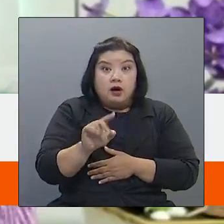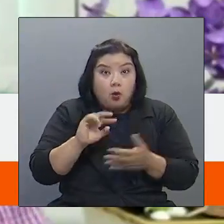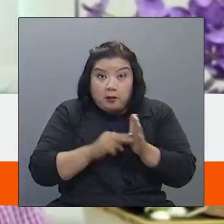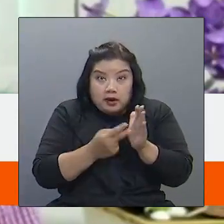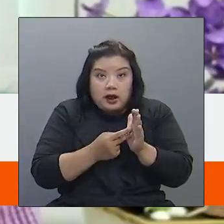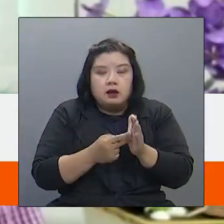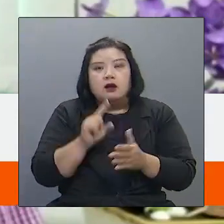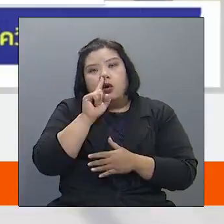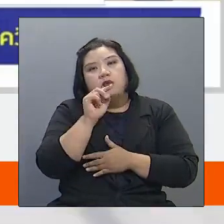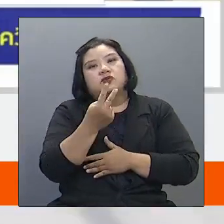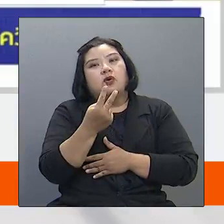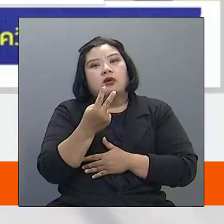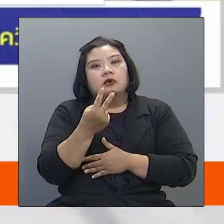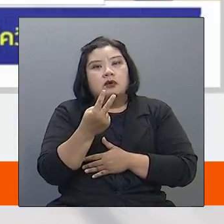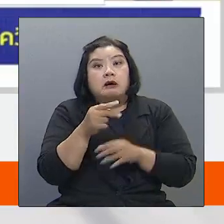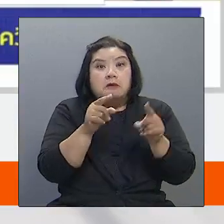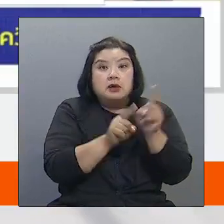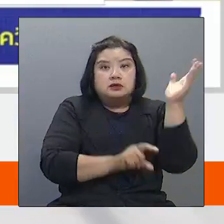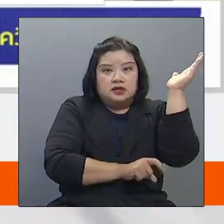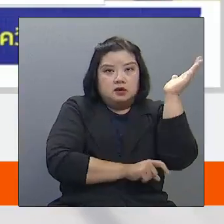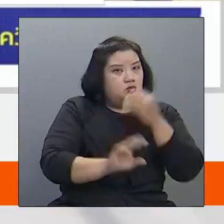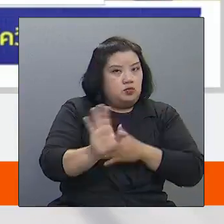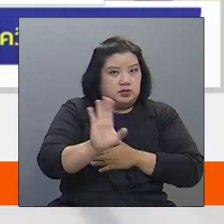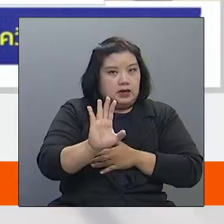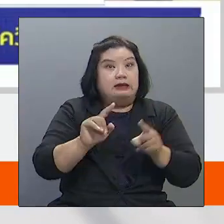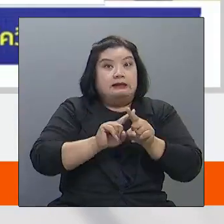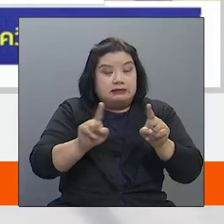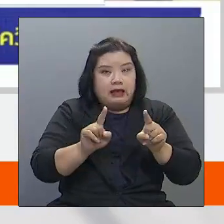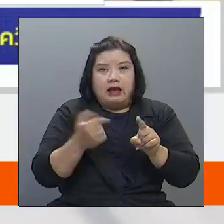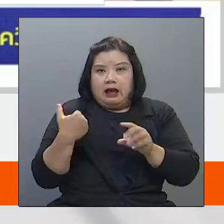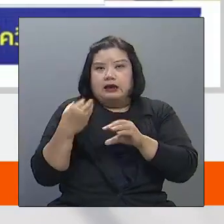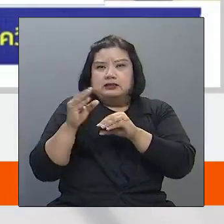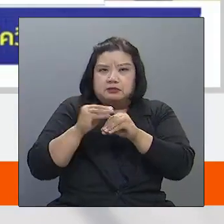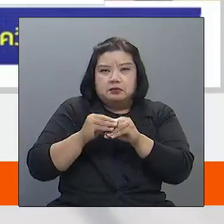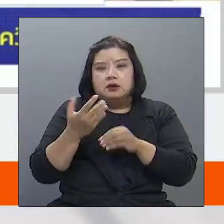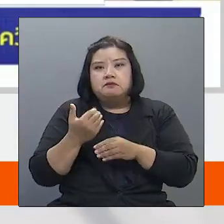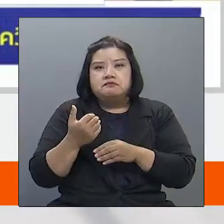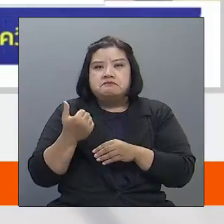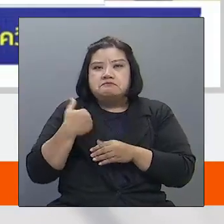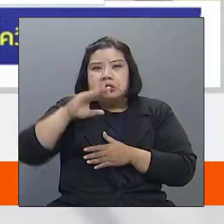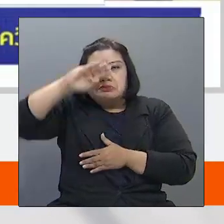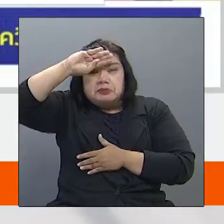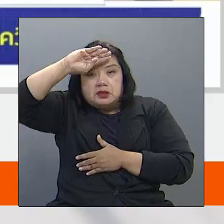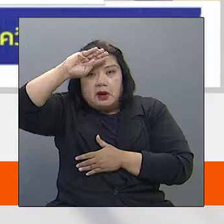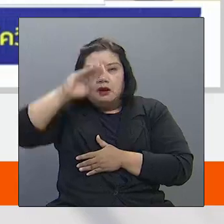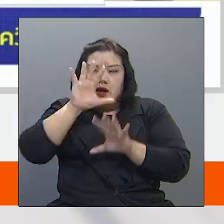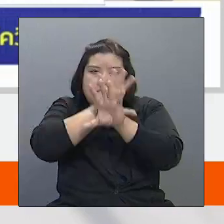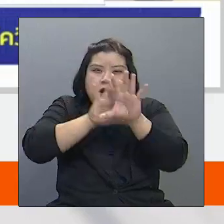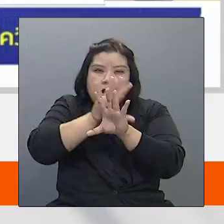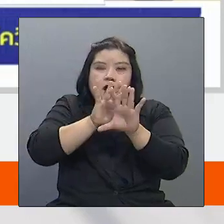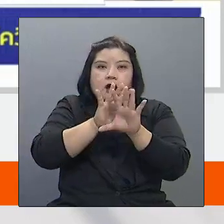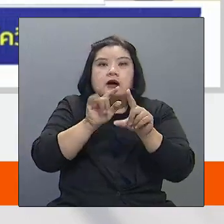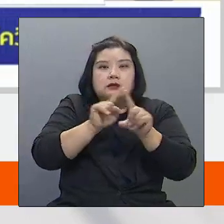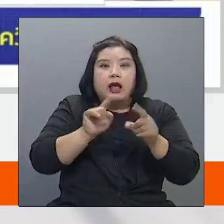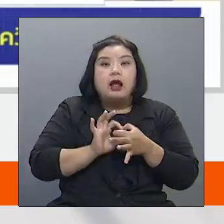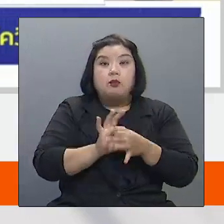เพราะฉะนั้นมันคงไม่ได้ XBB ตัวเดิมที่สิงคโปร์แต่คือความแตกต่างคงอาจจะมีอะไรไม่มากเพราะเป็นการเปลี่ยนแปลงแตกต่างกันนิดหน่อยประเด็นที่ผมอาจจะกังว